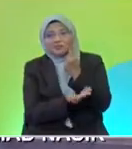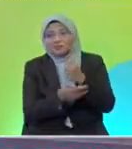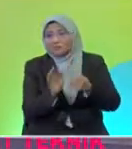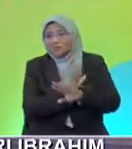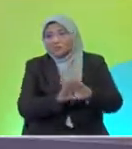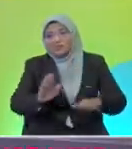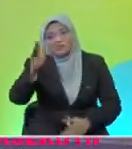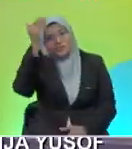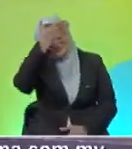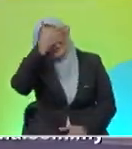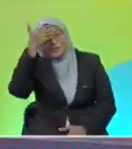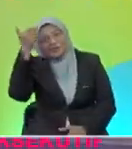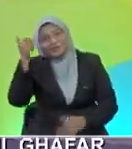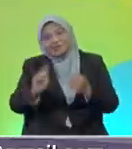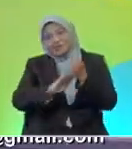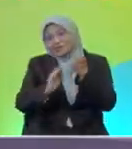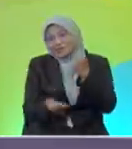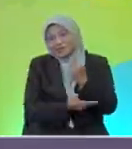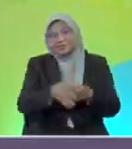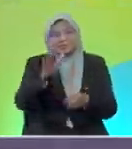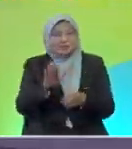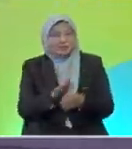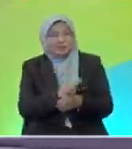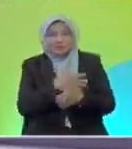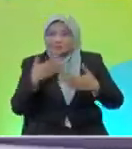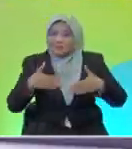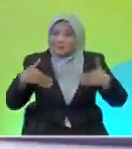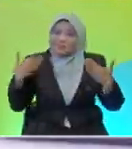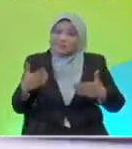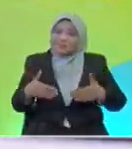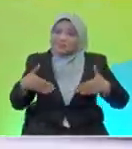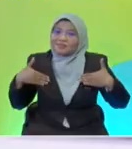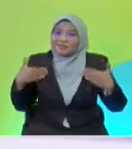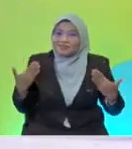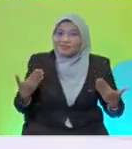dirubah tabung penuh hati gembira